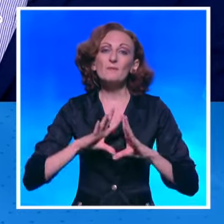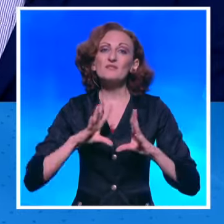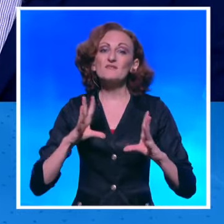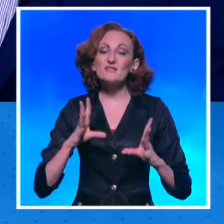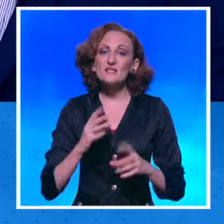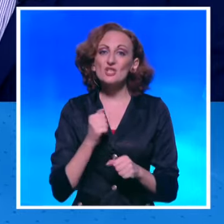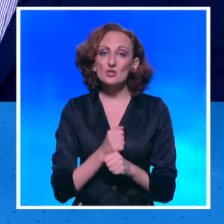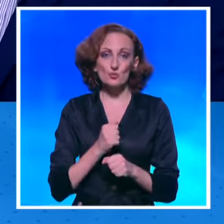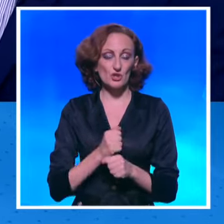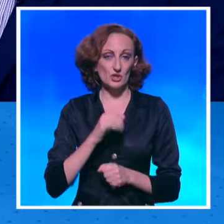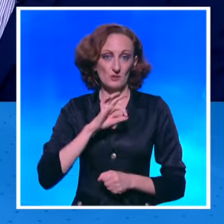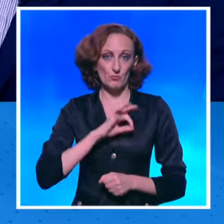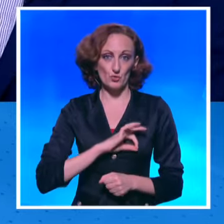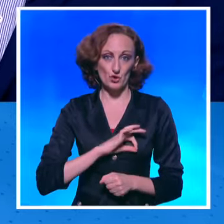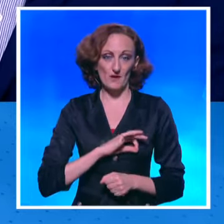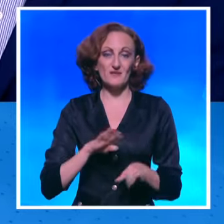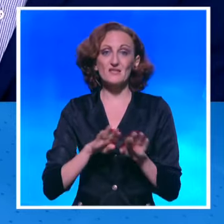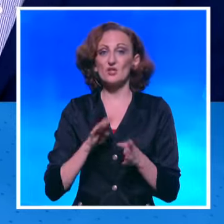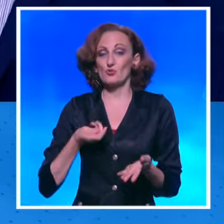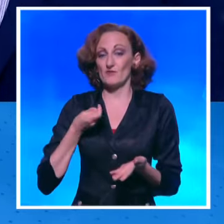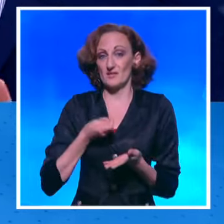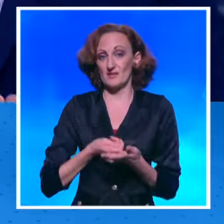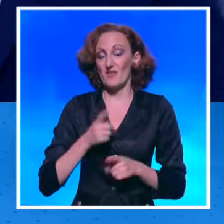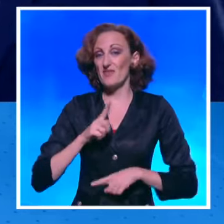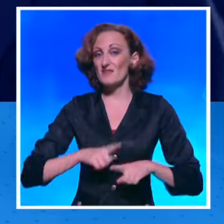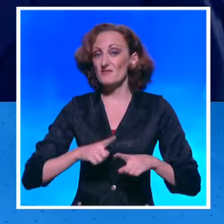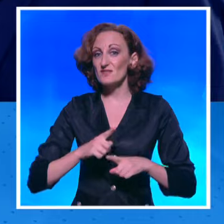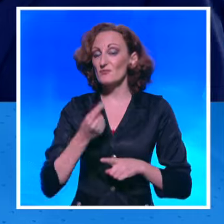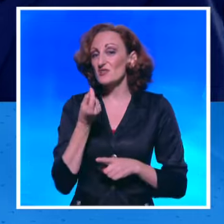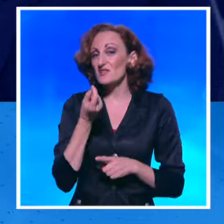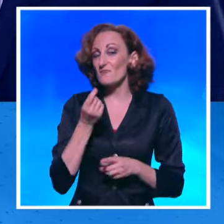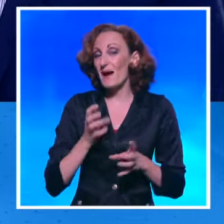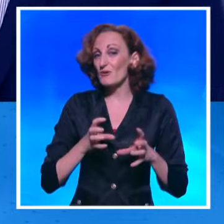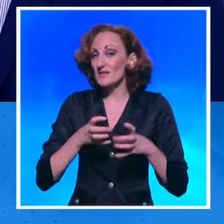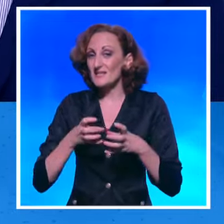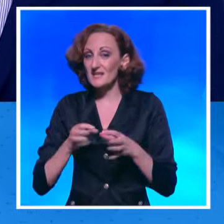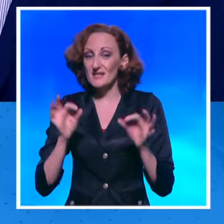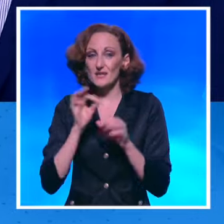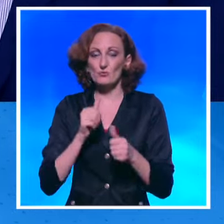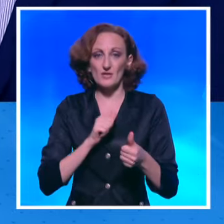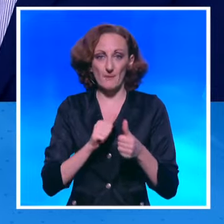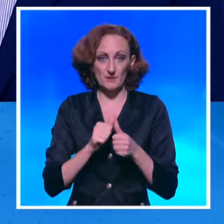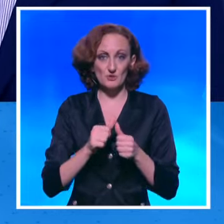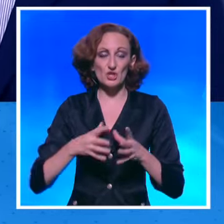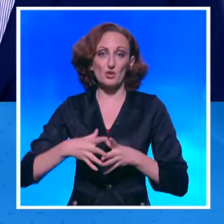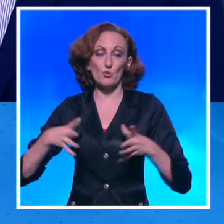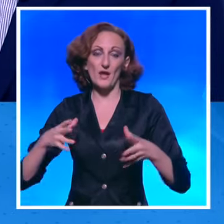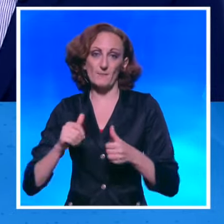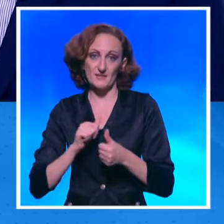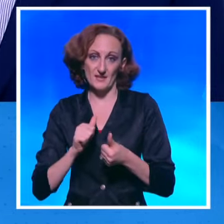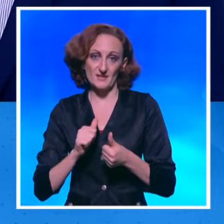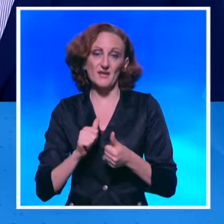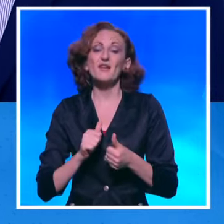служители във СИК, имам предвид, получават също възнаграждение, независимо дали са в малка секция, където няма машини, независимо дали са в голяма и независимо от броя